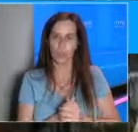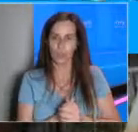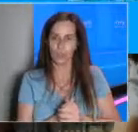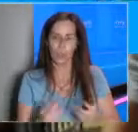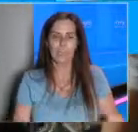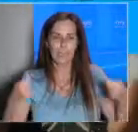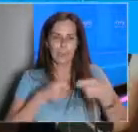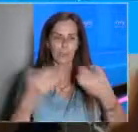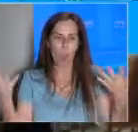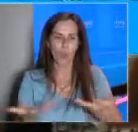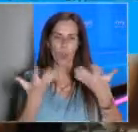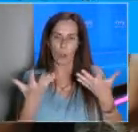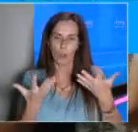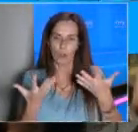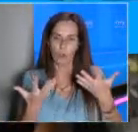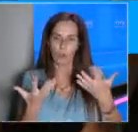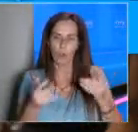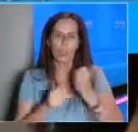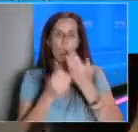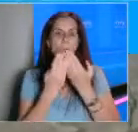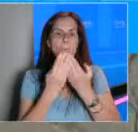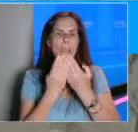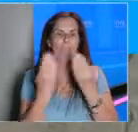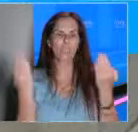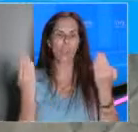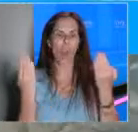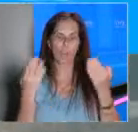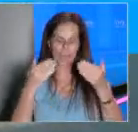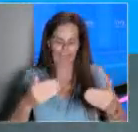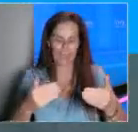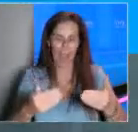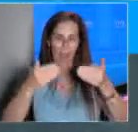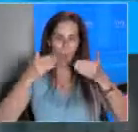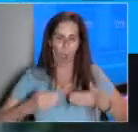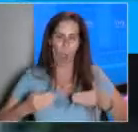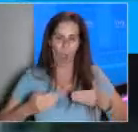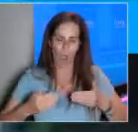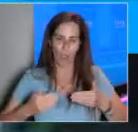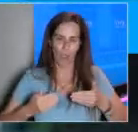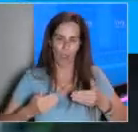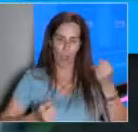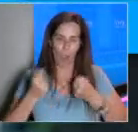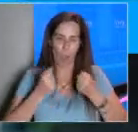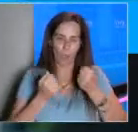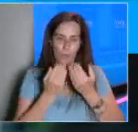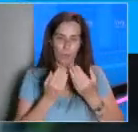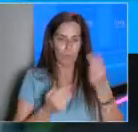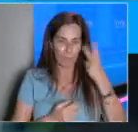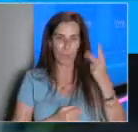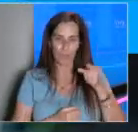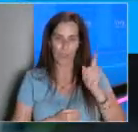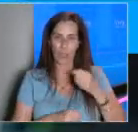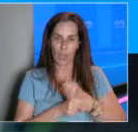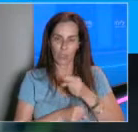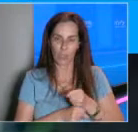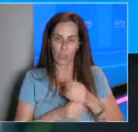תסבסד ותעודד התקנת מחסום שמפריד בין המושבים הקדמיים והאחוריים ברכב, בוודאי שצריך